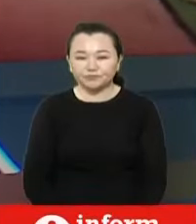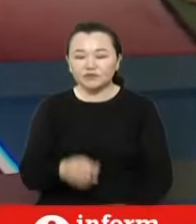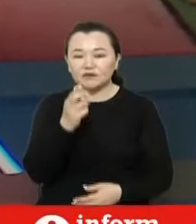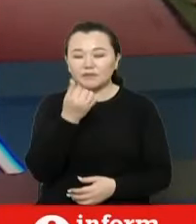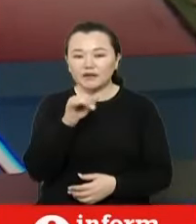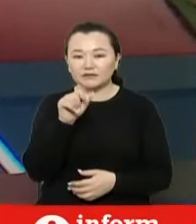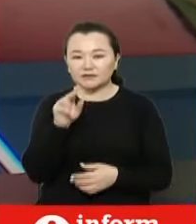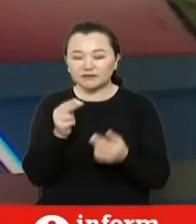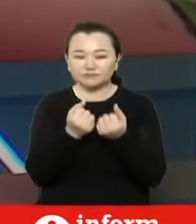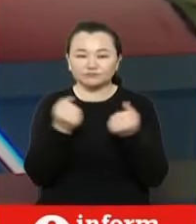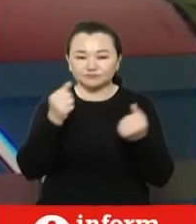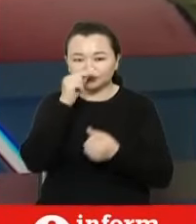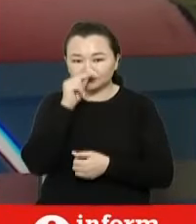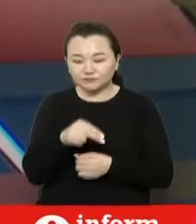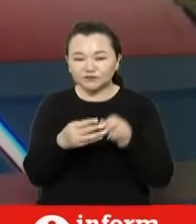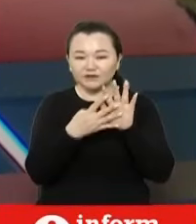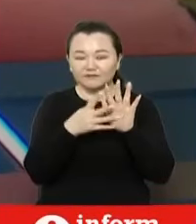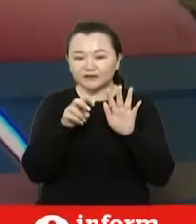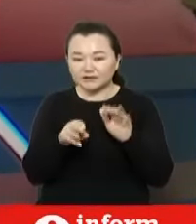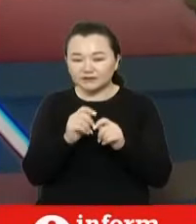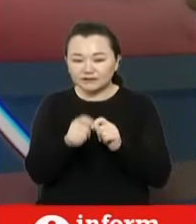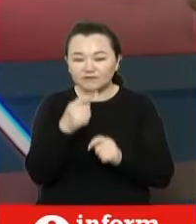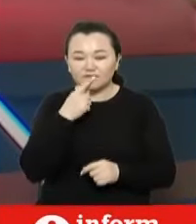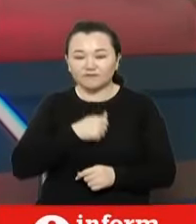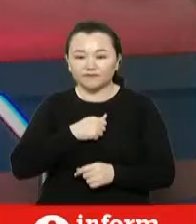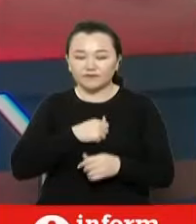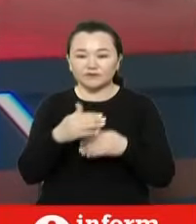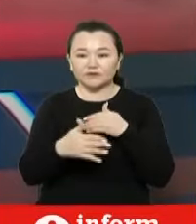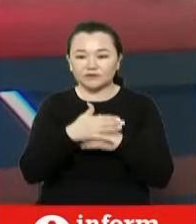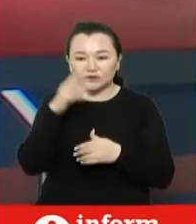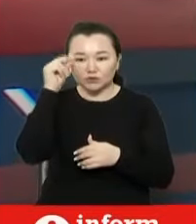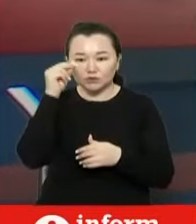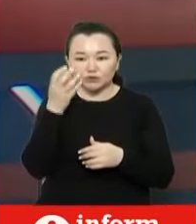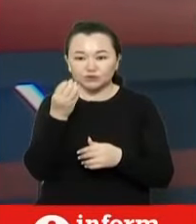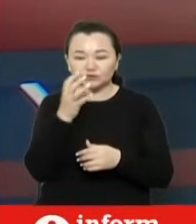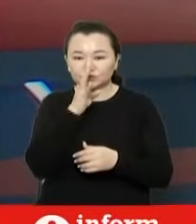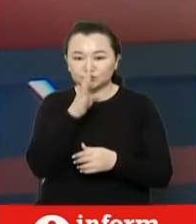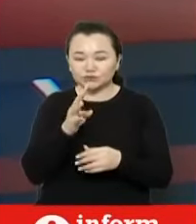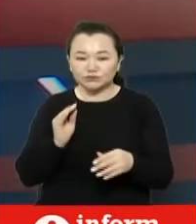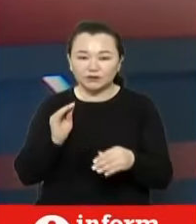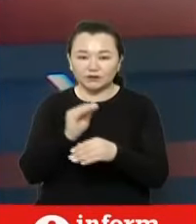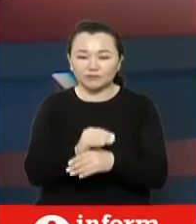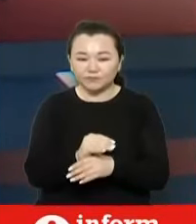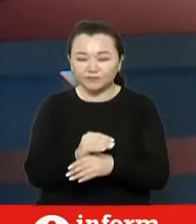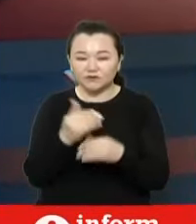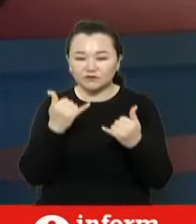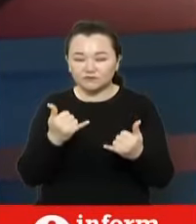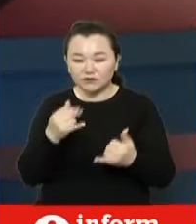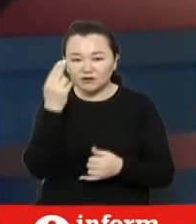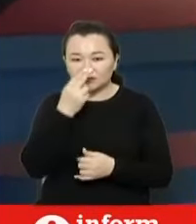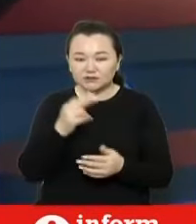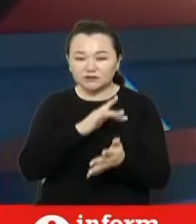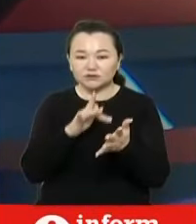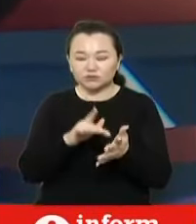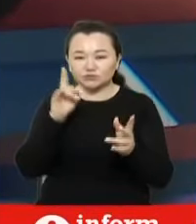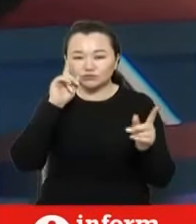Байзақтағы жарылысқа кінәлі деп 9 жылға сотталған сарбаздардың жаза мерзімі тағы 4 жылға ұзарды. Бүгін Астана қаласында атышулы